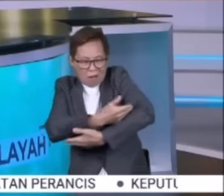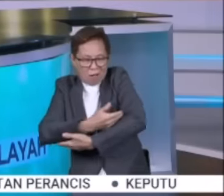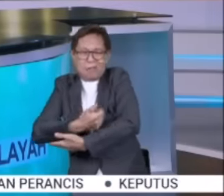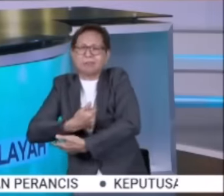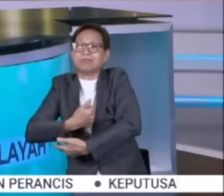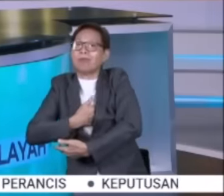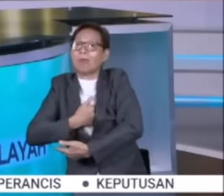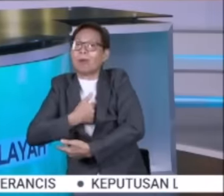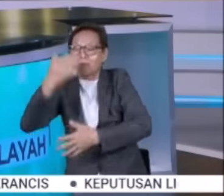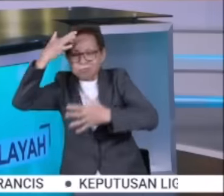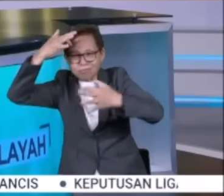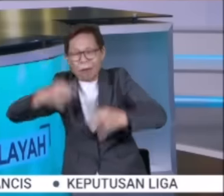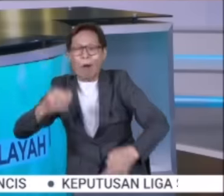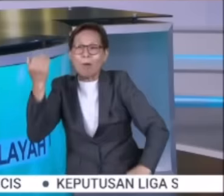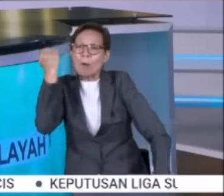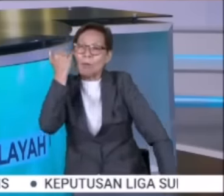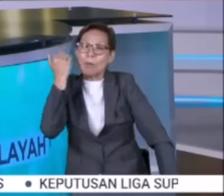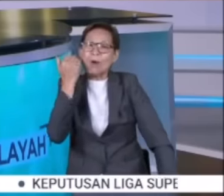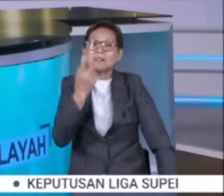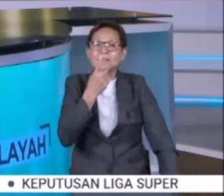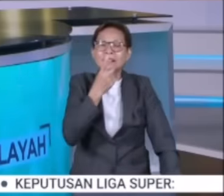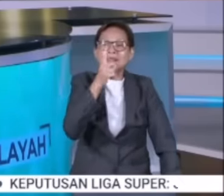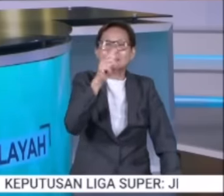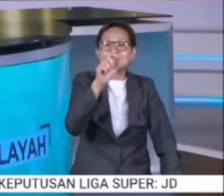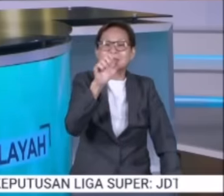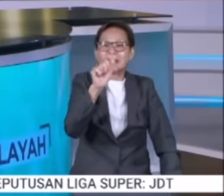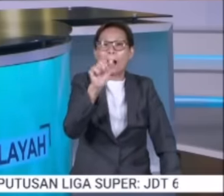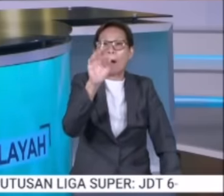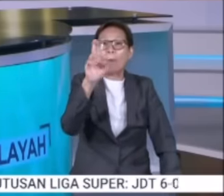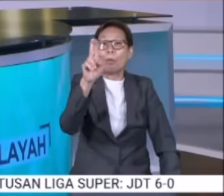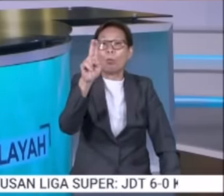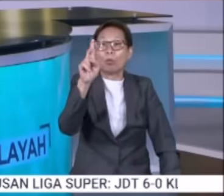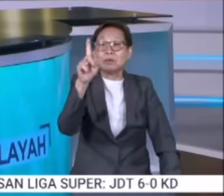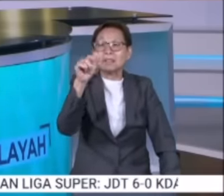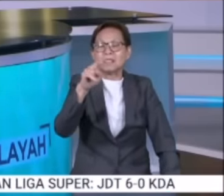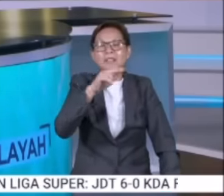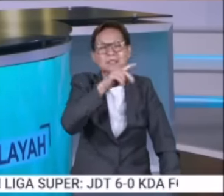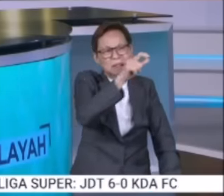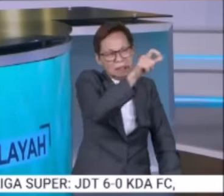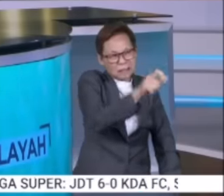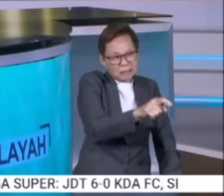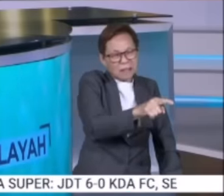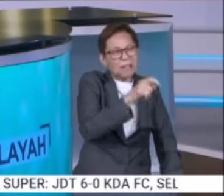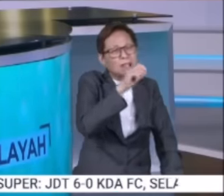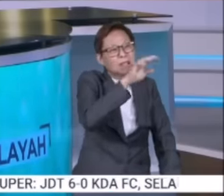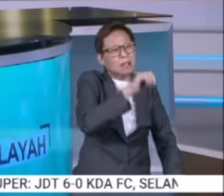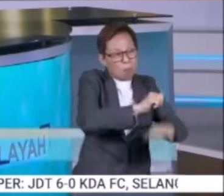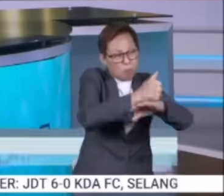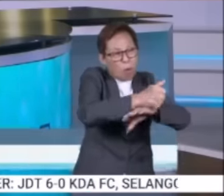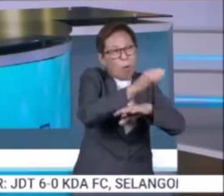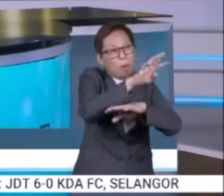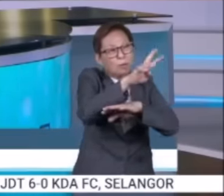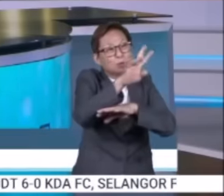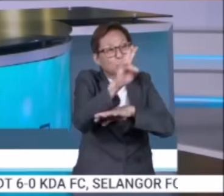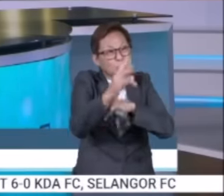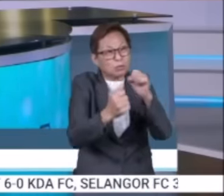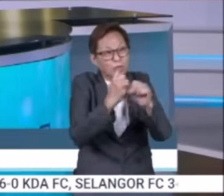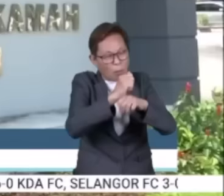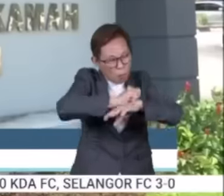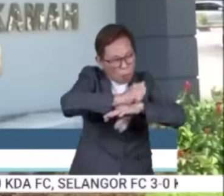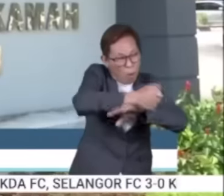kandungnya. Keputusan dibuat hakim Datin Surita Budin selepas tertuduh 47 tahun mengaku bersalah atas 2 tuduhan.